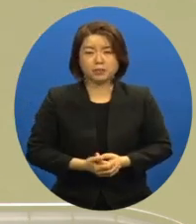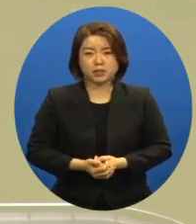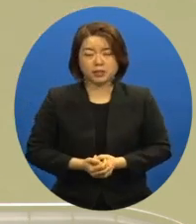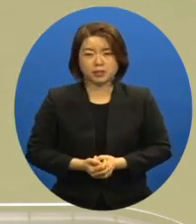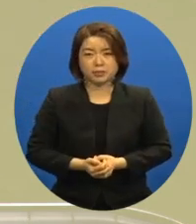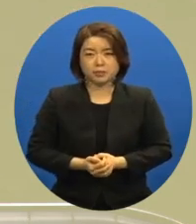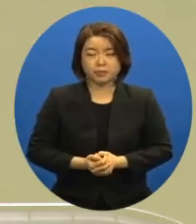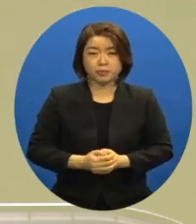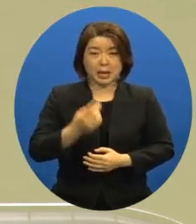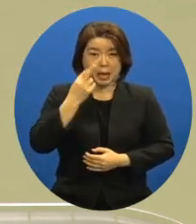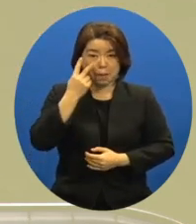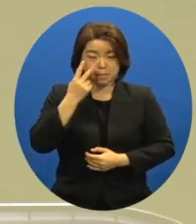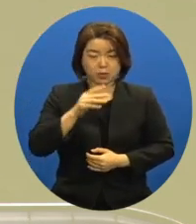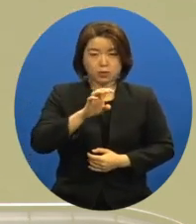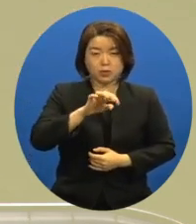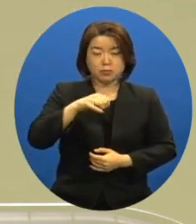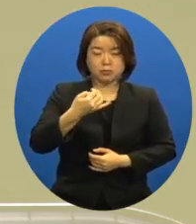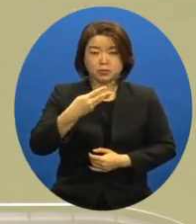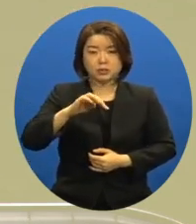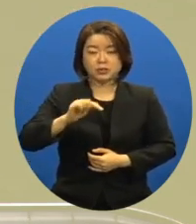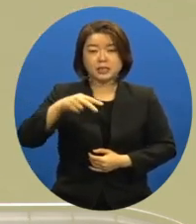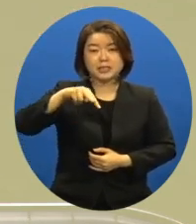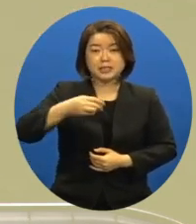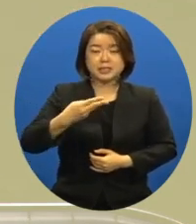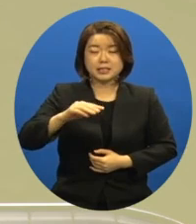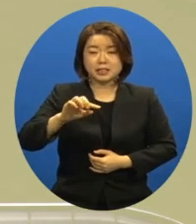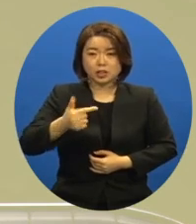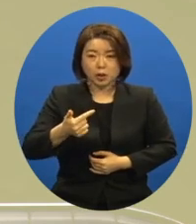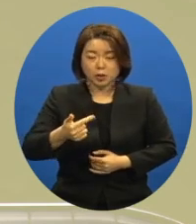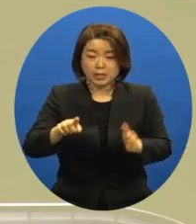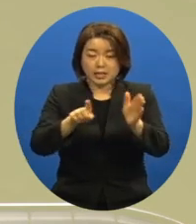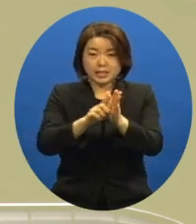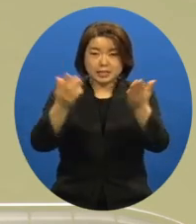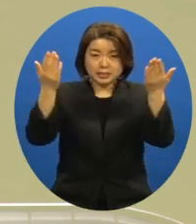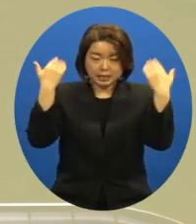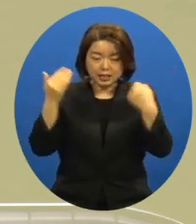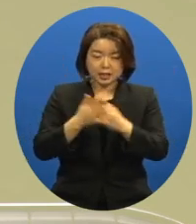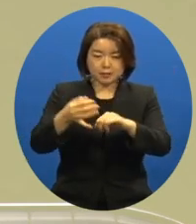미국 프린스턴 신학교의 어느 신약학 교수님 한 분은